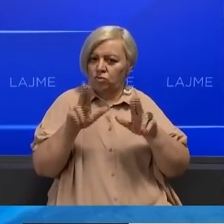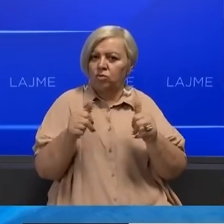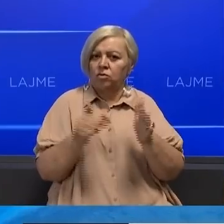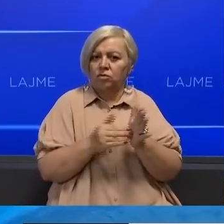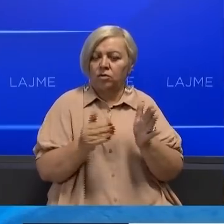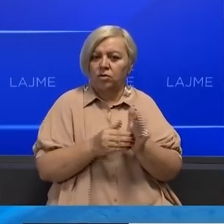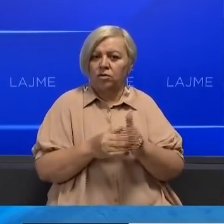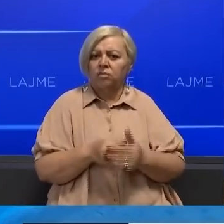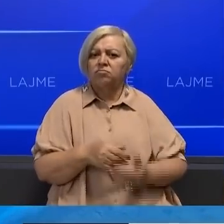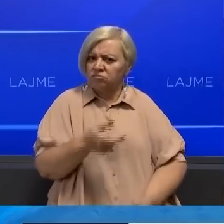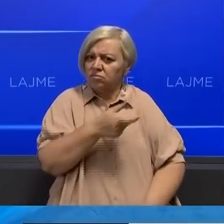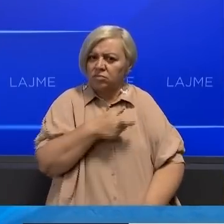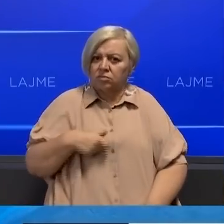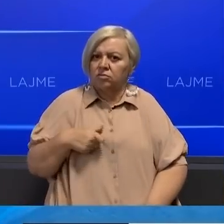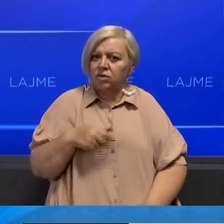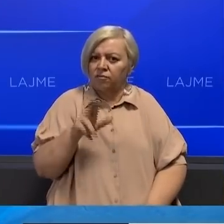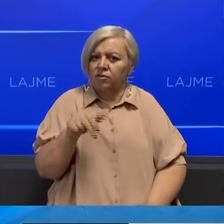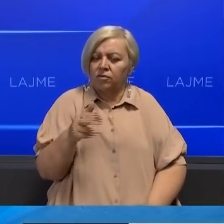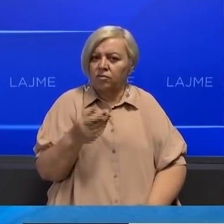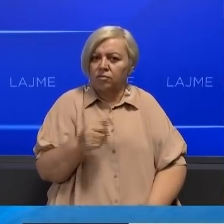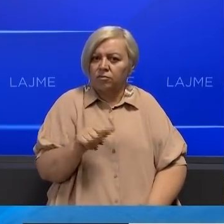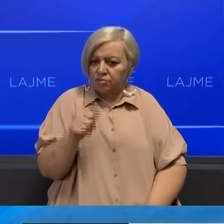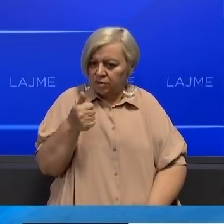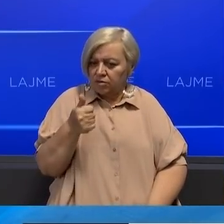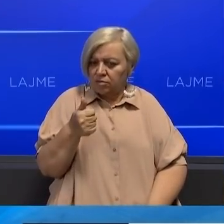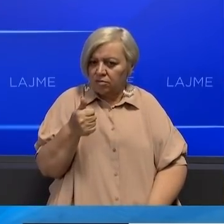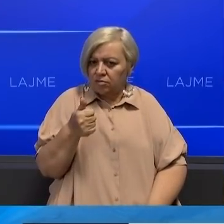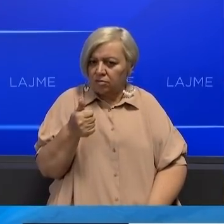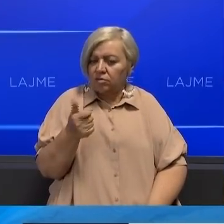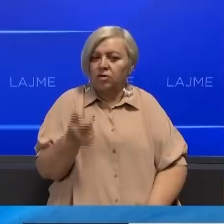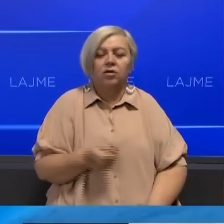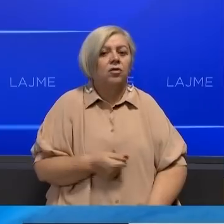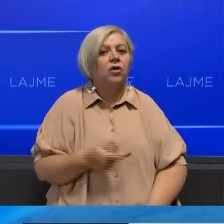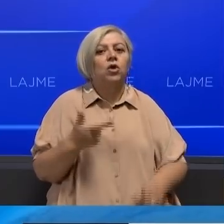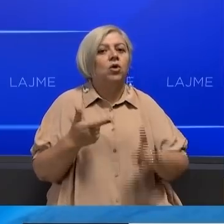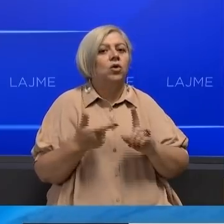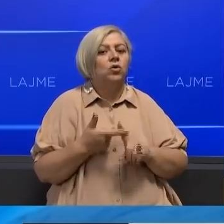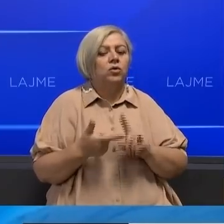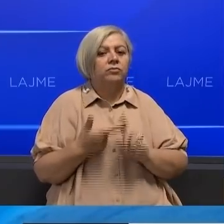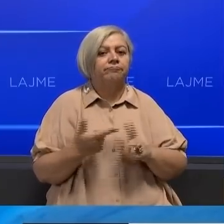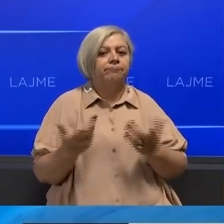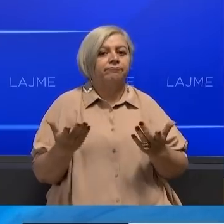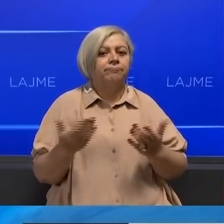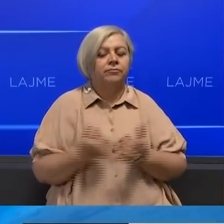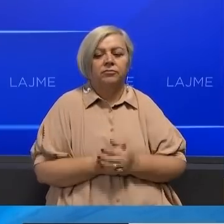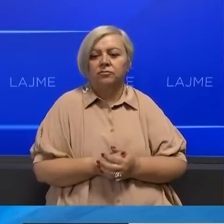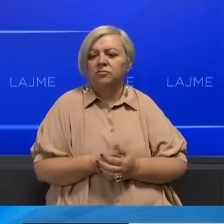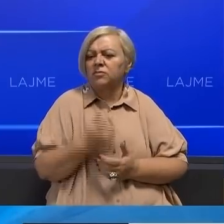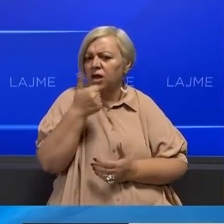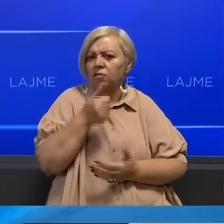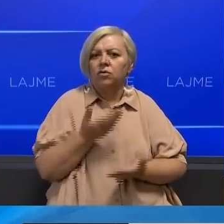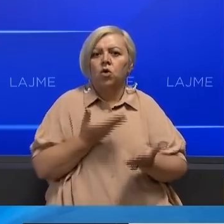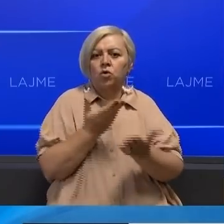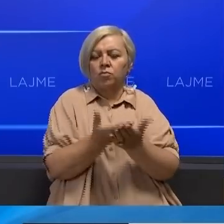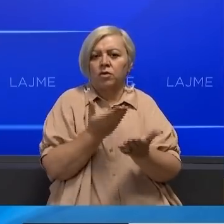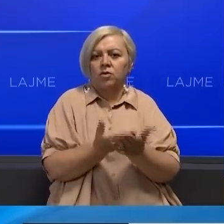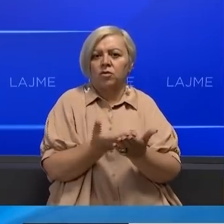lini veten fajtuar për të gjitha para, dhe dyta nga ajo që ju referuam gjithë